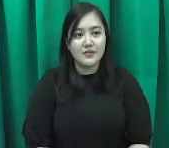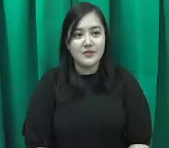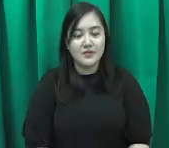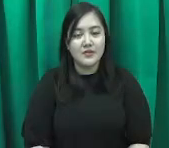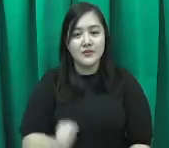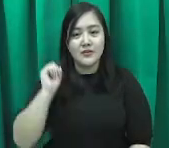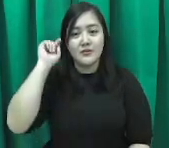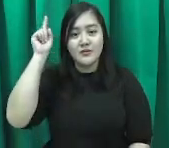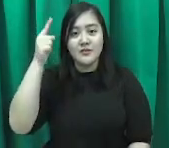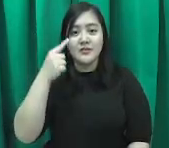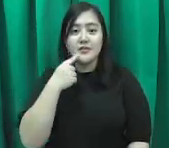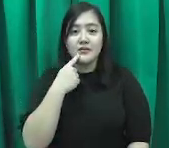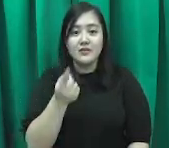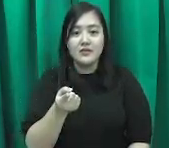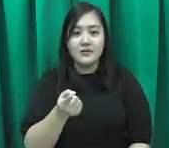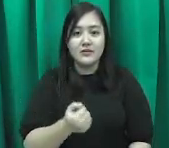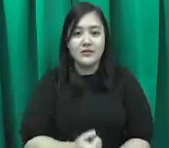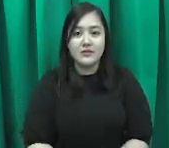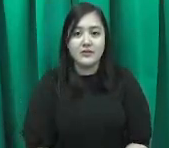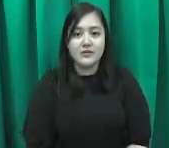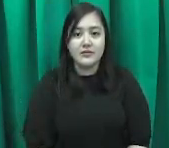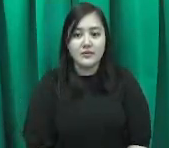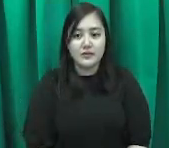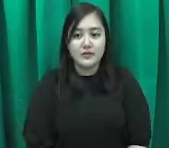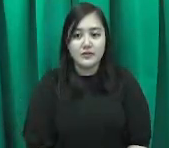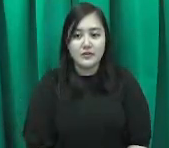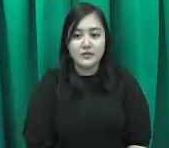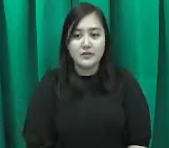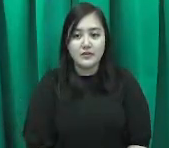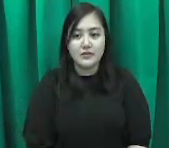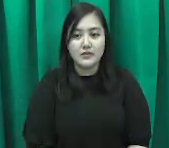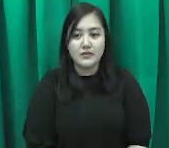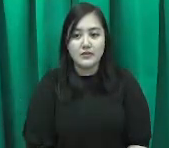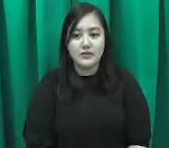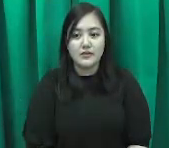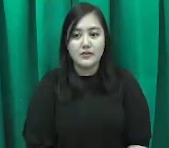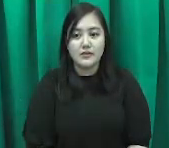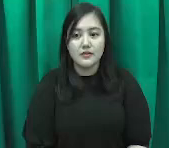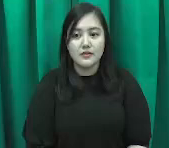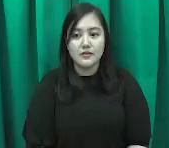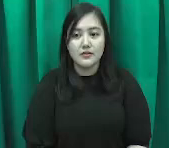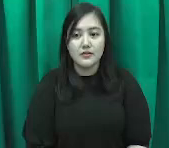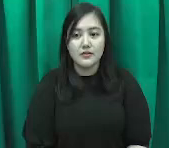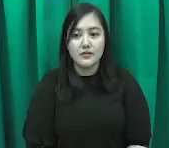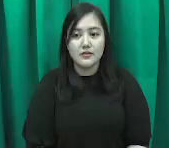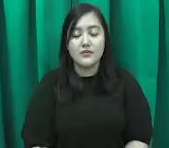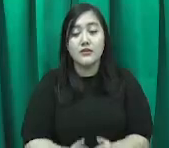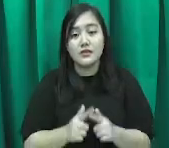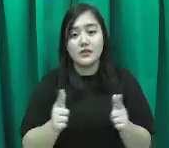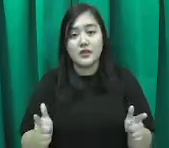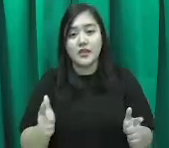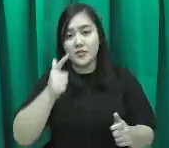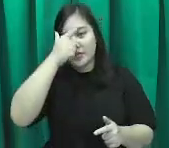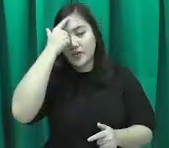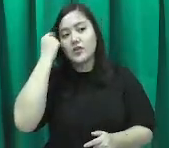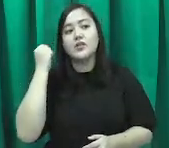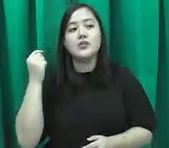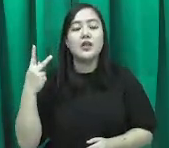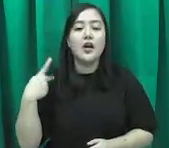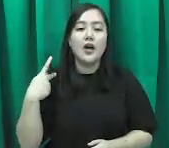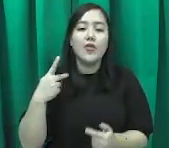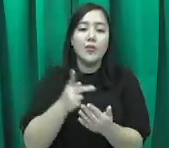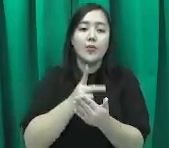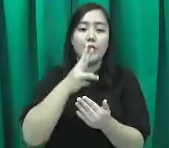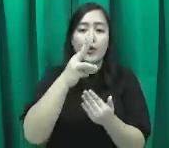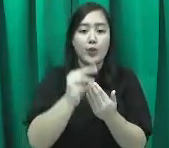ang meron tayong ganitong programa na nag-a-advise sa kanila, meron tayong church na tayong mga sundalo, sir, na tayo man